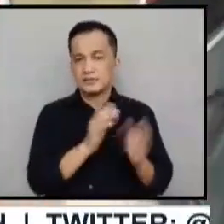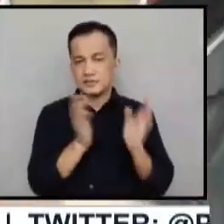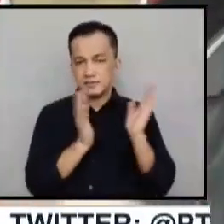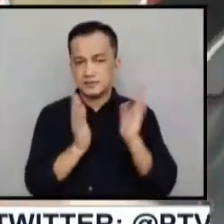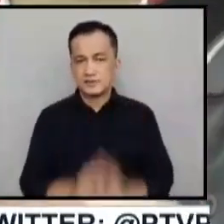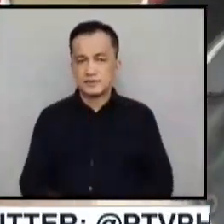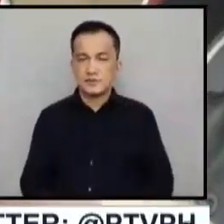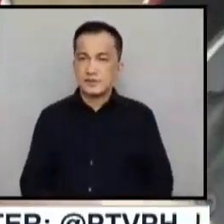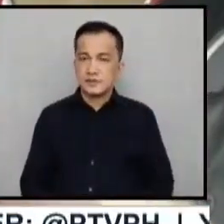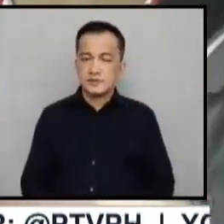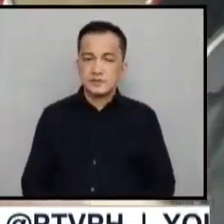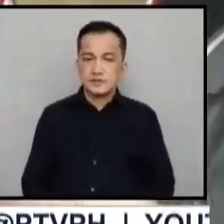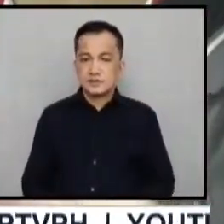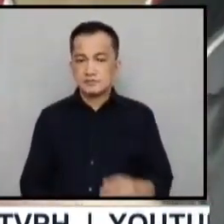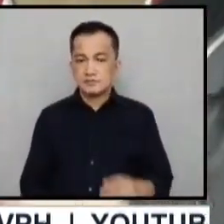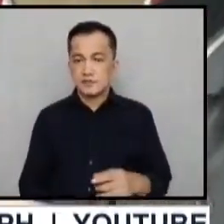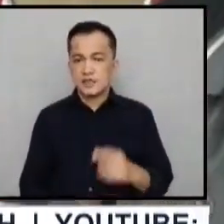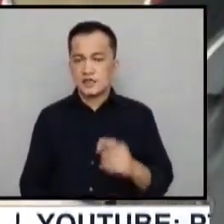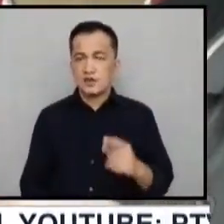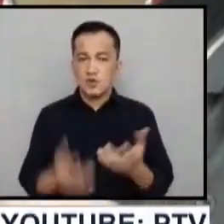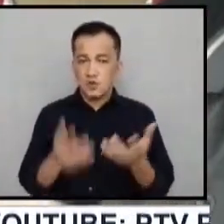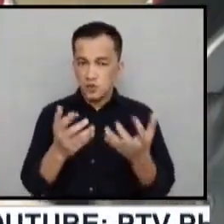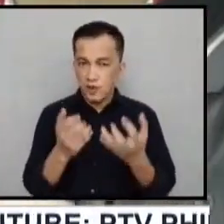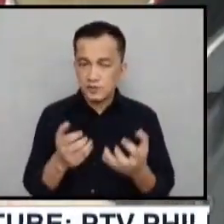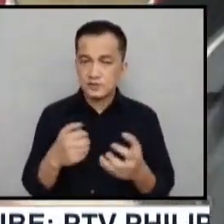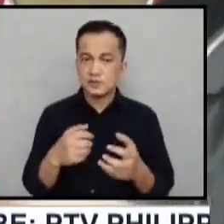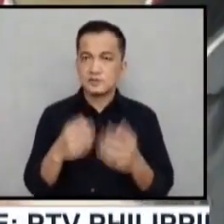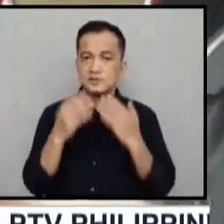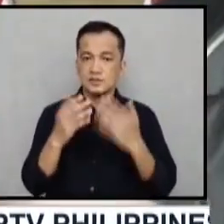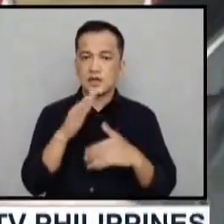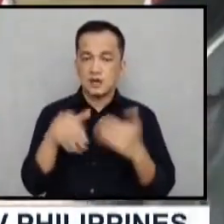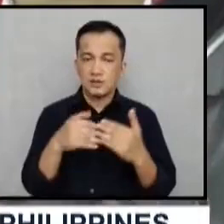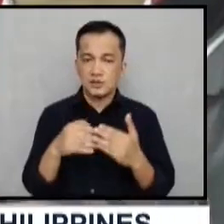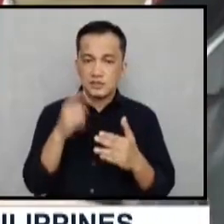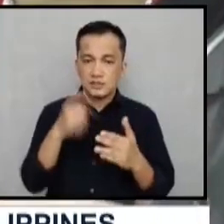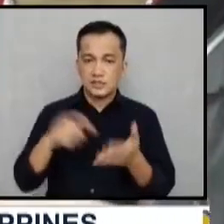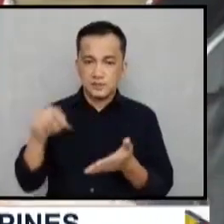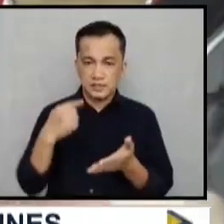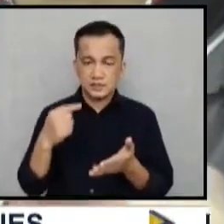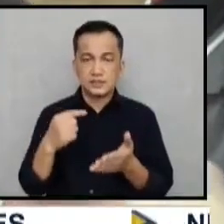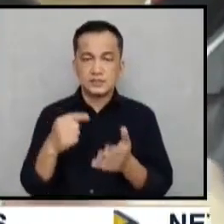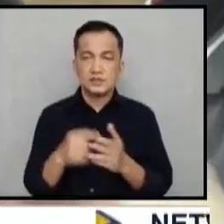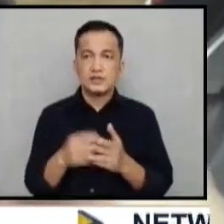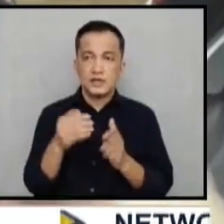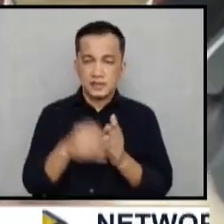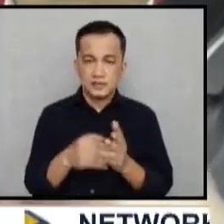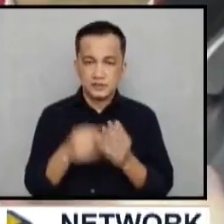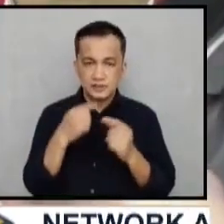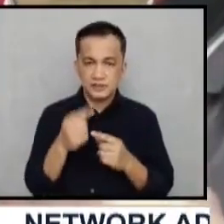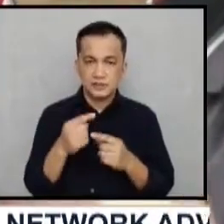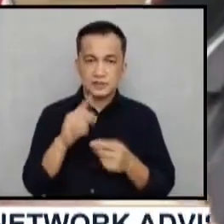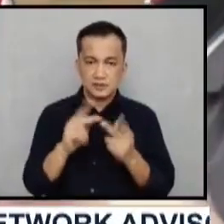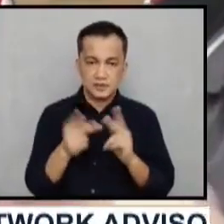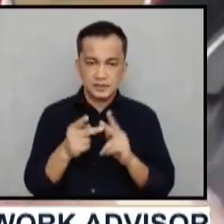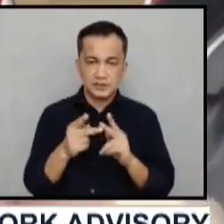natin na pasalamatan lahat ng mga taxpayers. Again, as I've been saying, we are all partners in nation